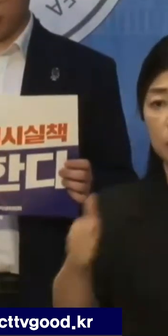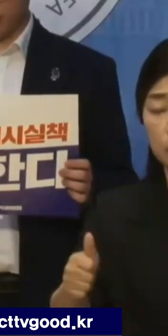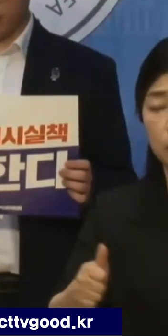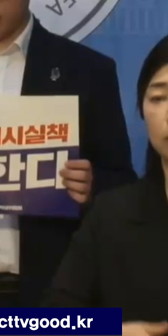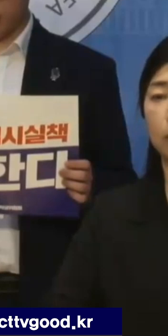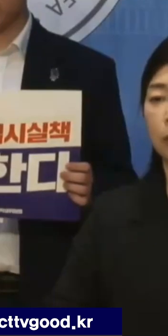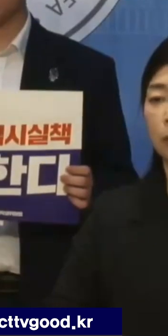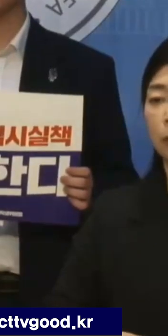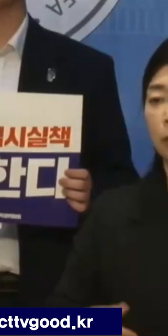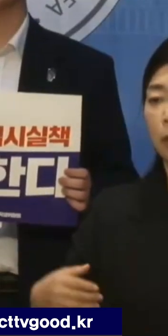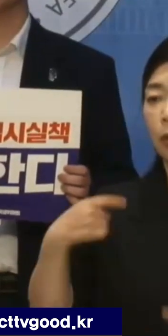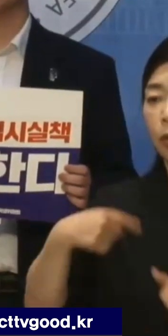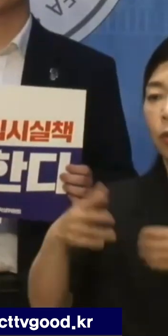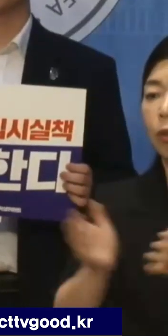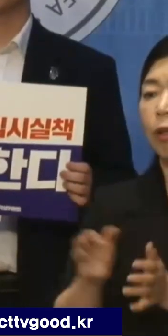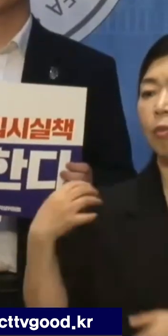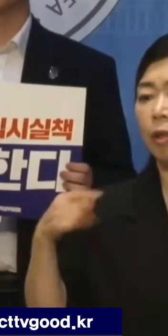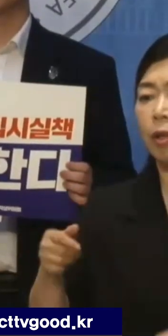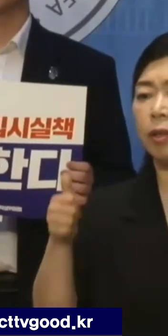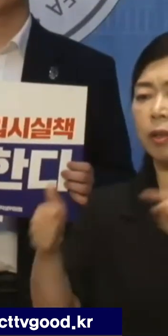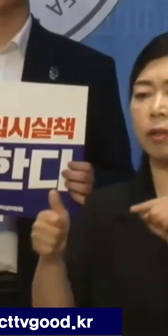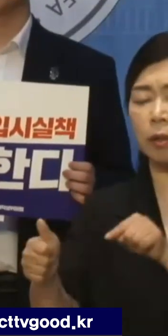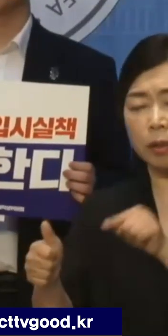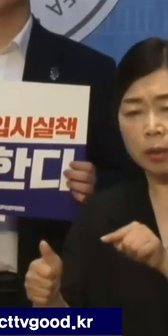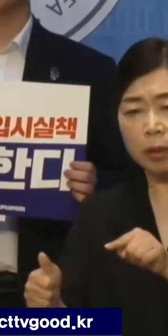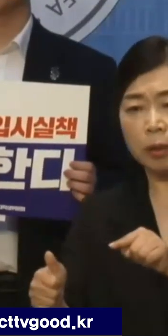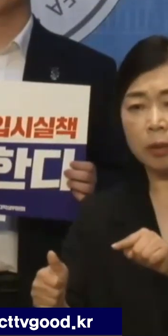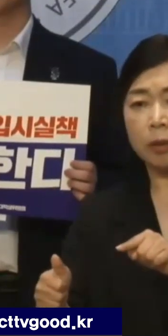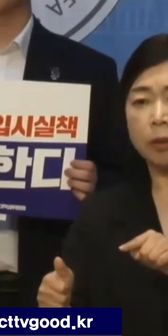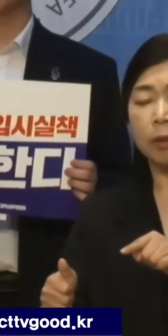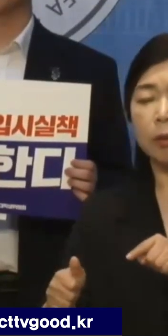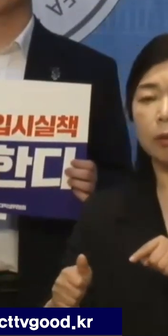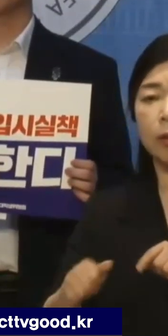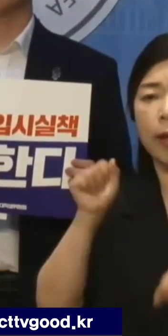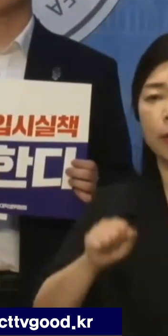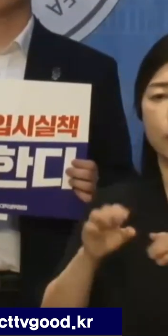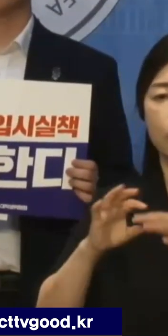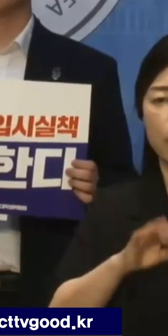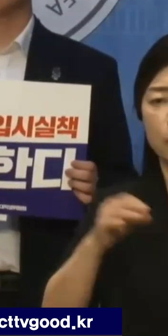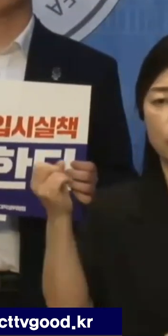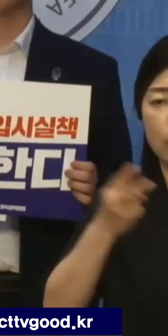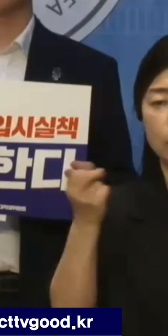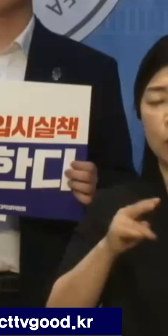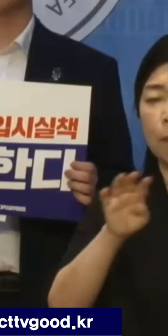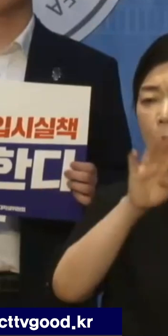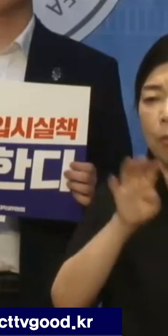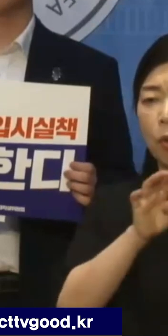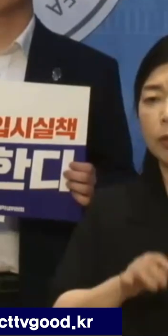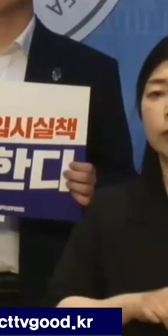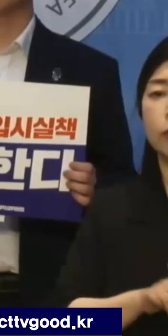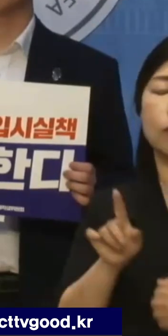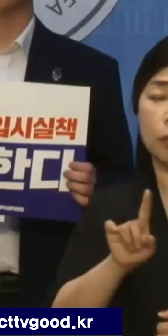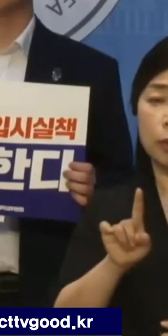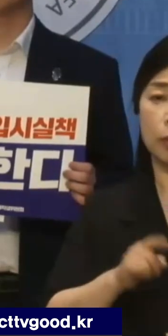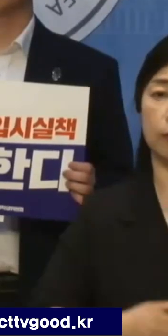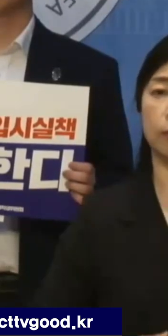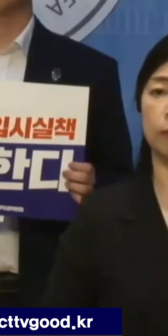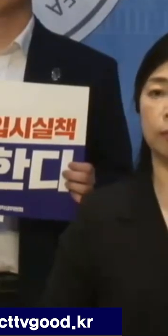주무부처를 향한 책임 전가로 반복되는 국정 행태가 정녕 윤석열 정권의 최선입니까?